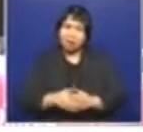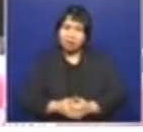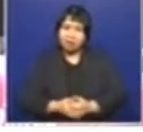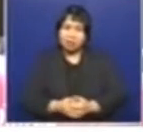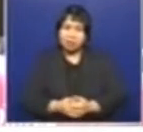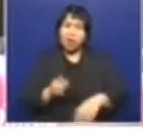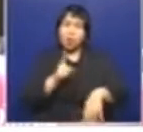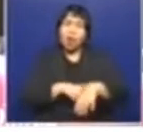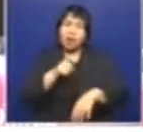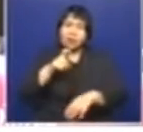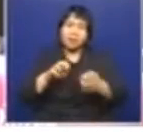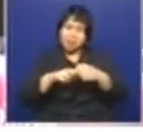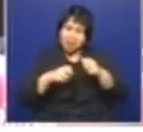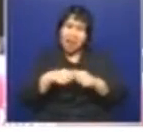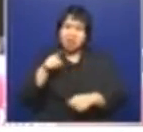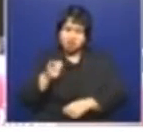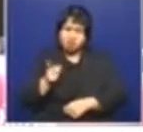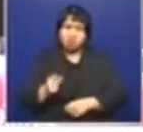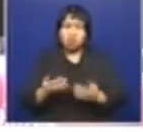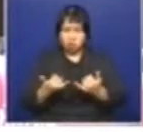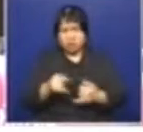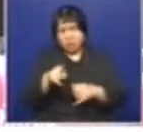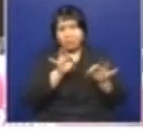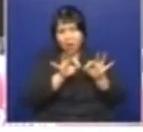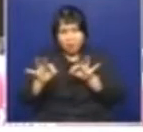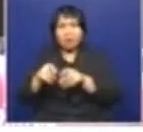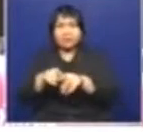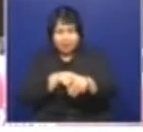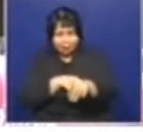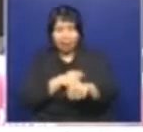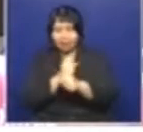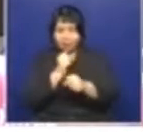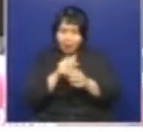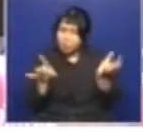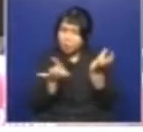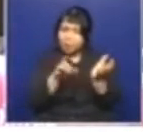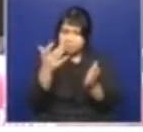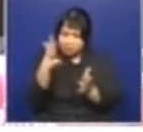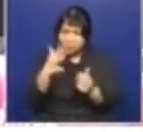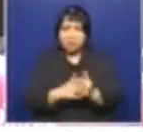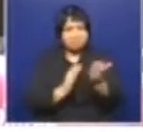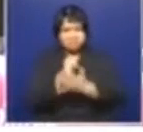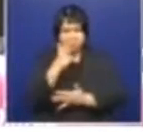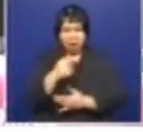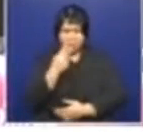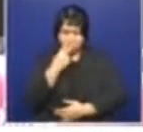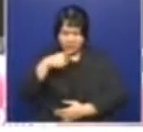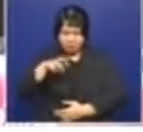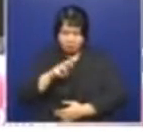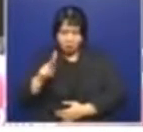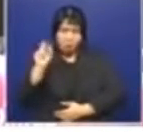มันจะทันปัญหาที่ไหนล่ะครับนี่คือความล่าช้านี่คือความไม่มีประสิทธิภาพผมยังคิดว่าท่านออกพรก.เพราะท่